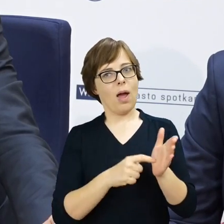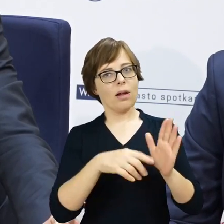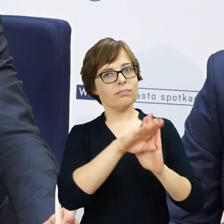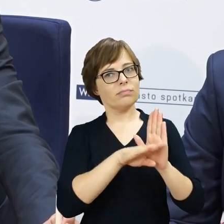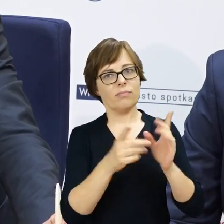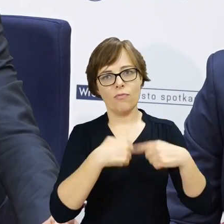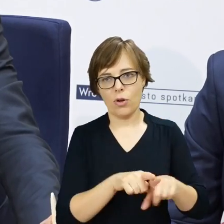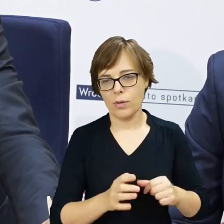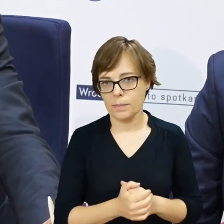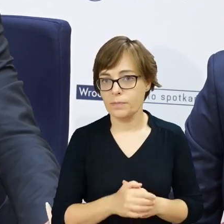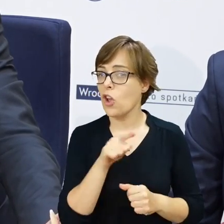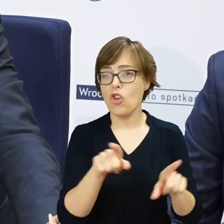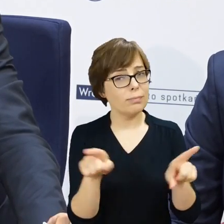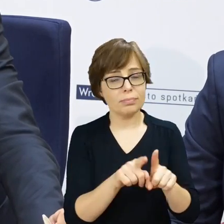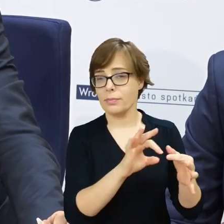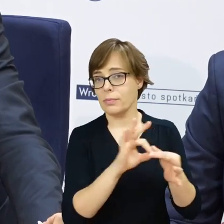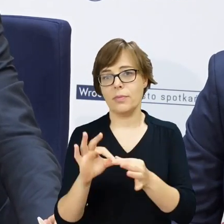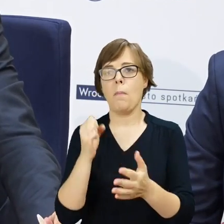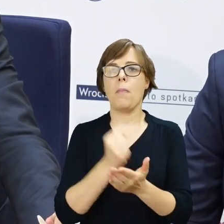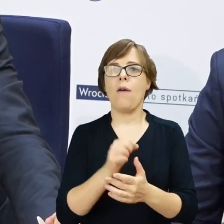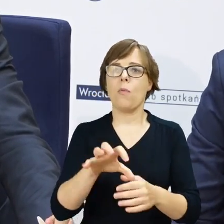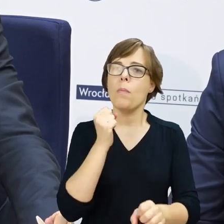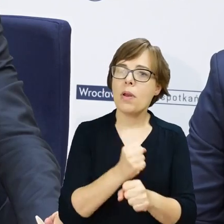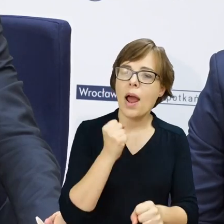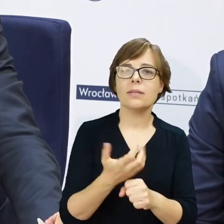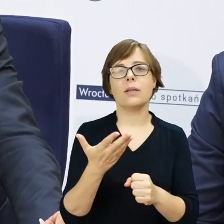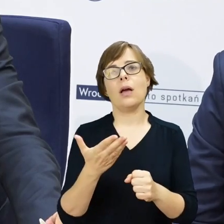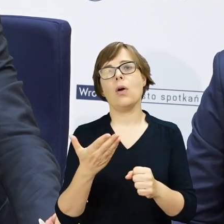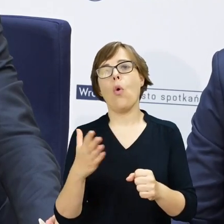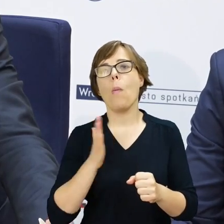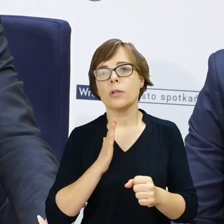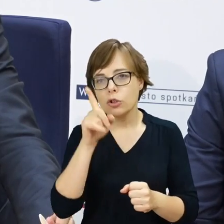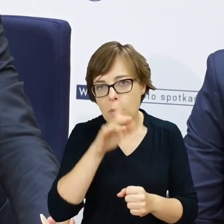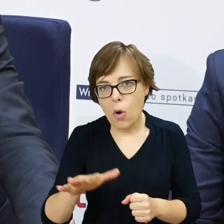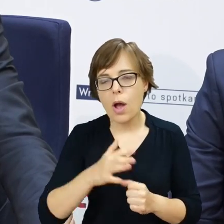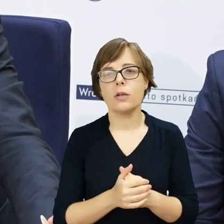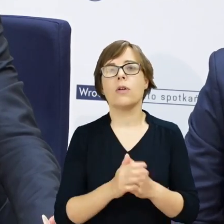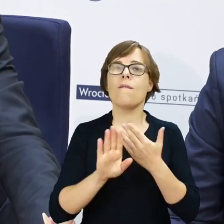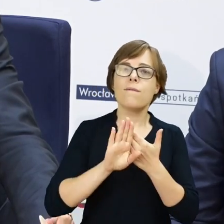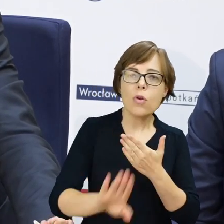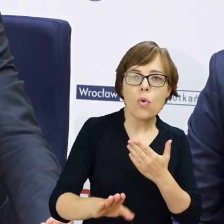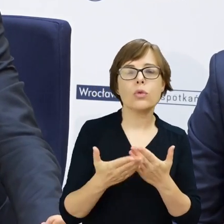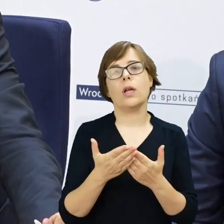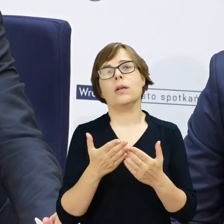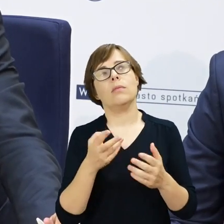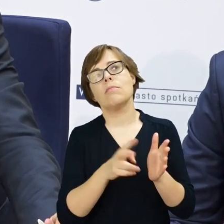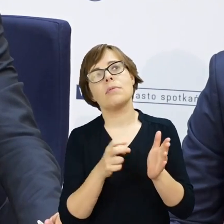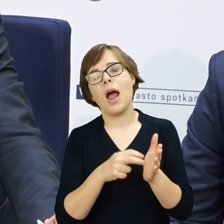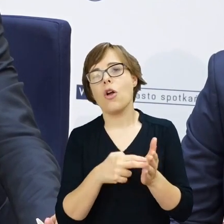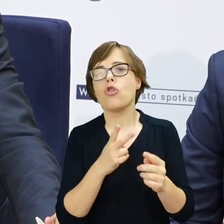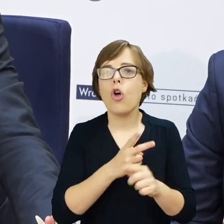gruncie prawa pracy, zabezpieczenia społecznego, problemy, które wyrastają z wykluczenia, z braku dostępu do pomocy prawnej, z